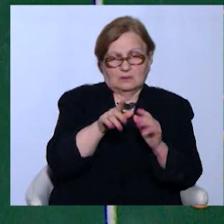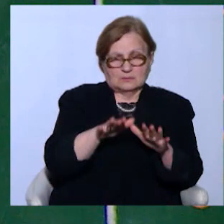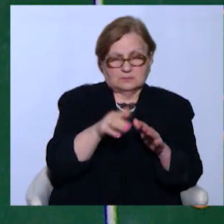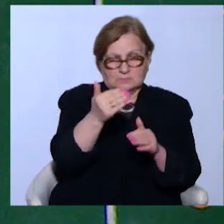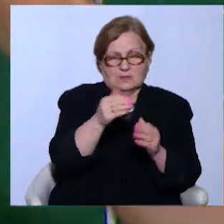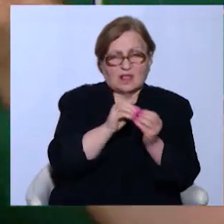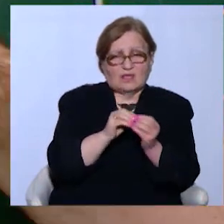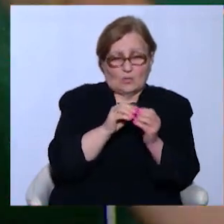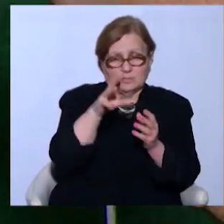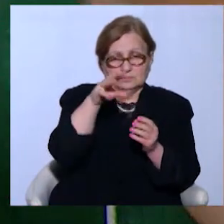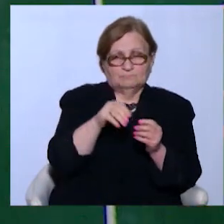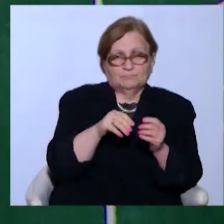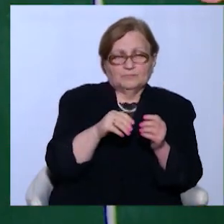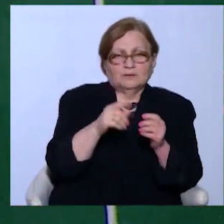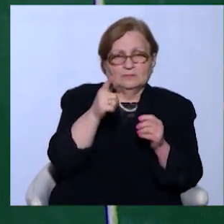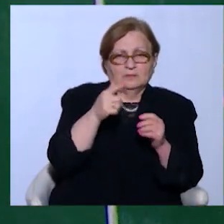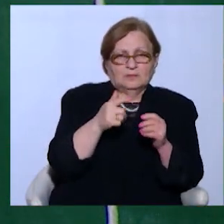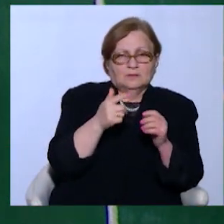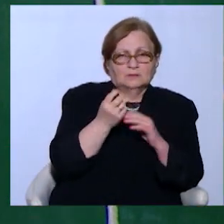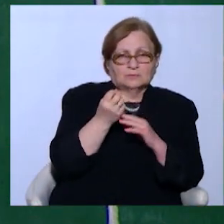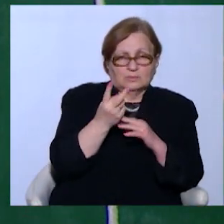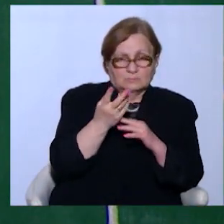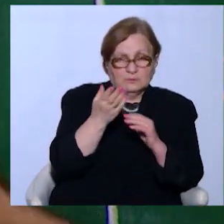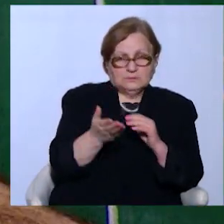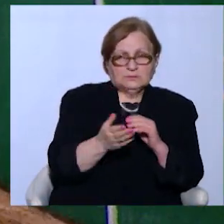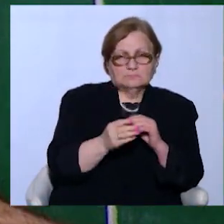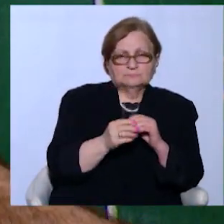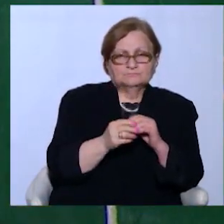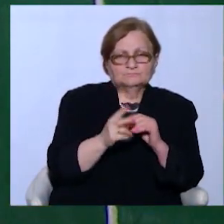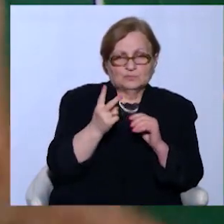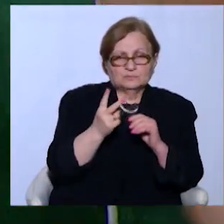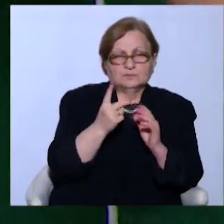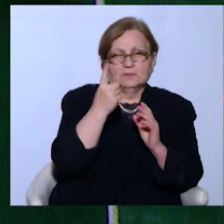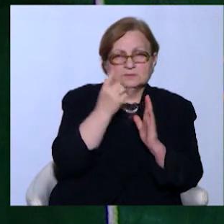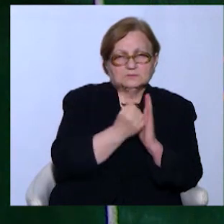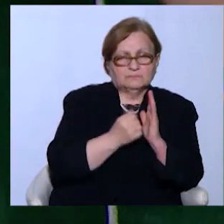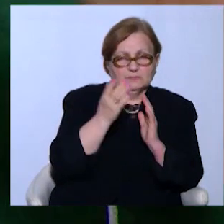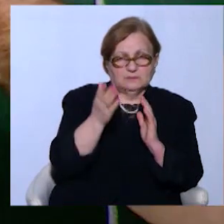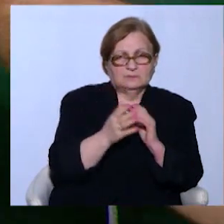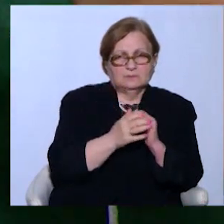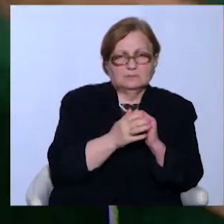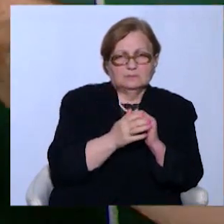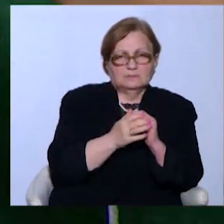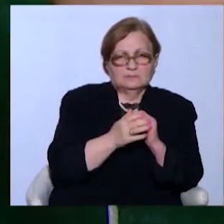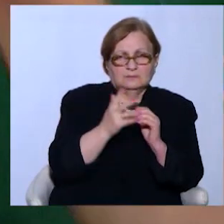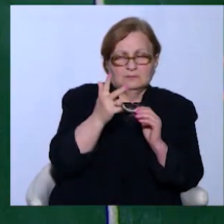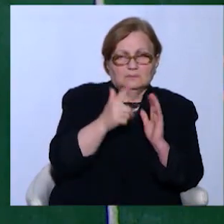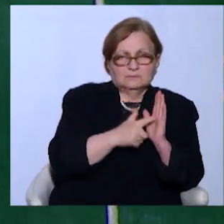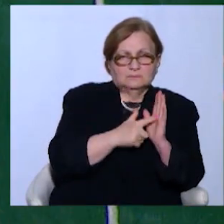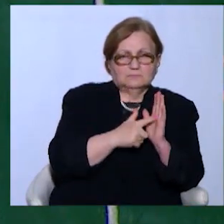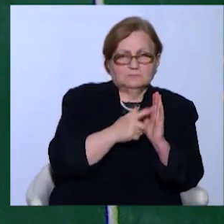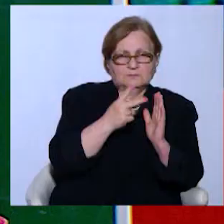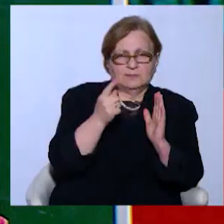აი აქედან. 3-ჯერ 4, ეს არის 12, 2-ს წერტ 1-ს ვინახავთ. 3-ჯერ